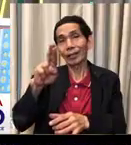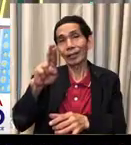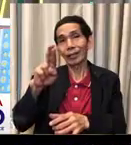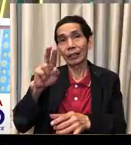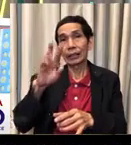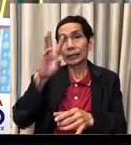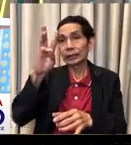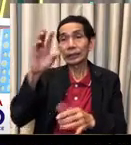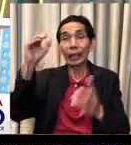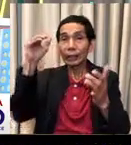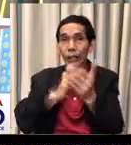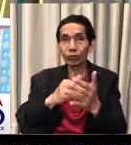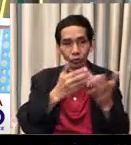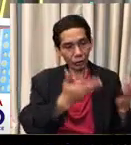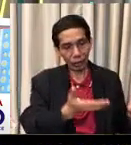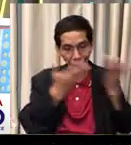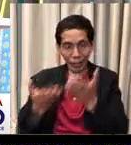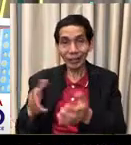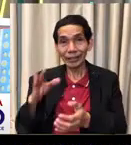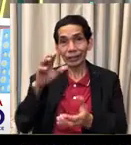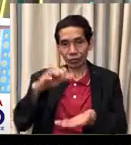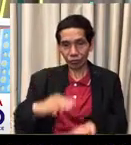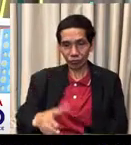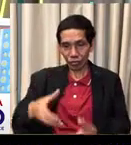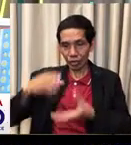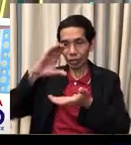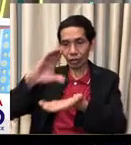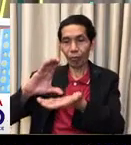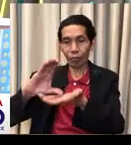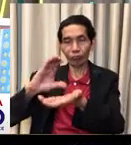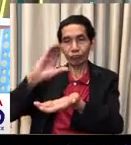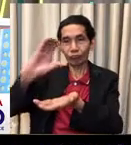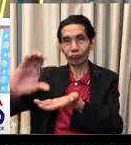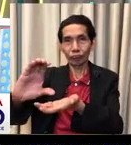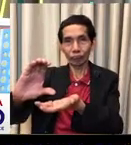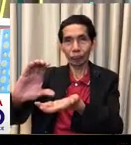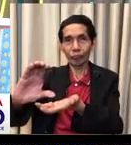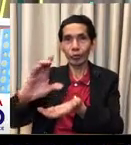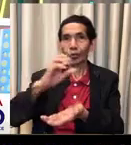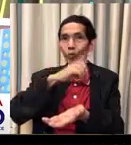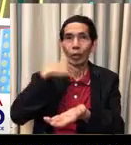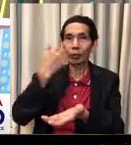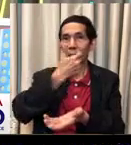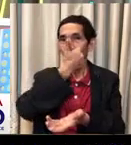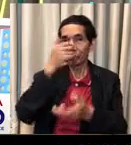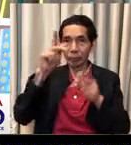Yung 600,000 din nala rito. O, inabot. Kung kanino man.